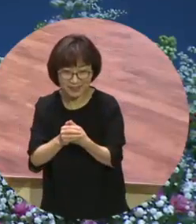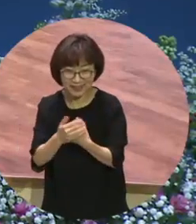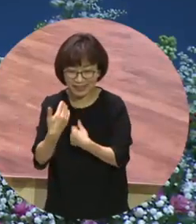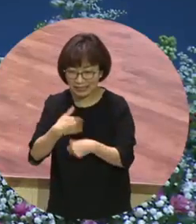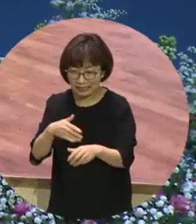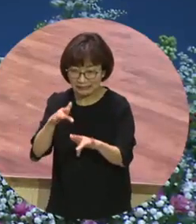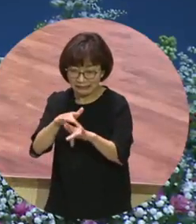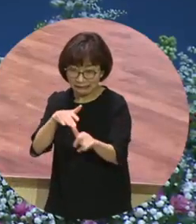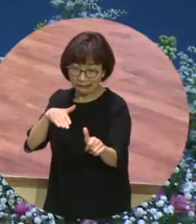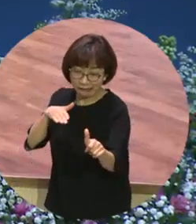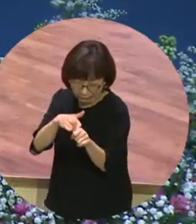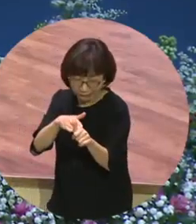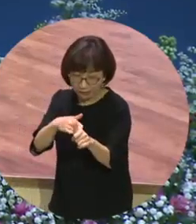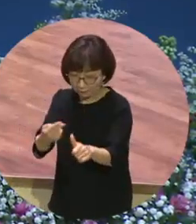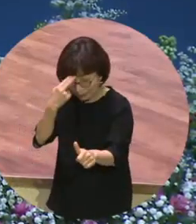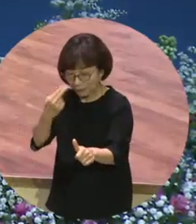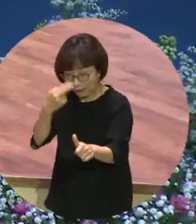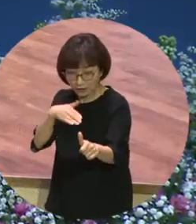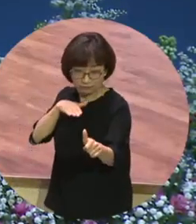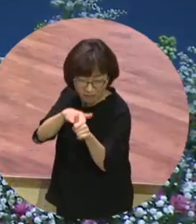끝난 거예요.